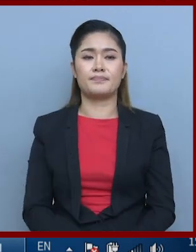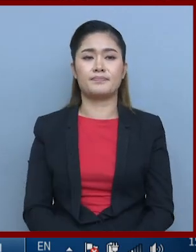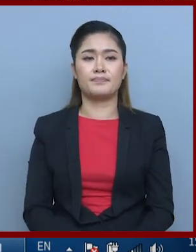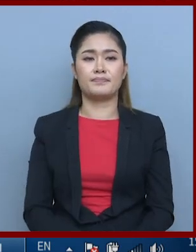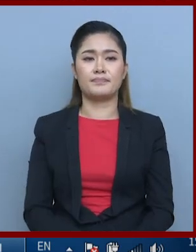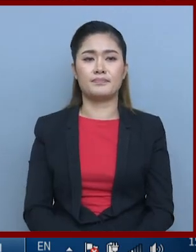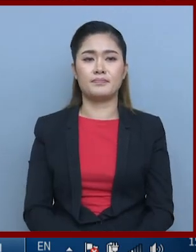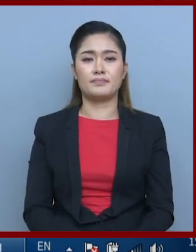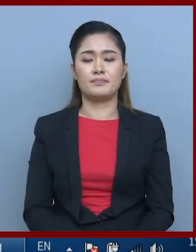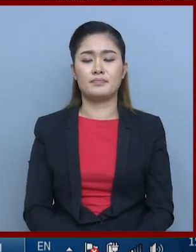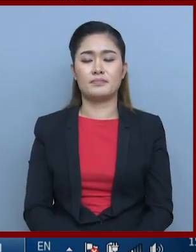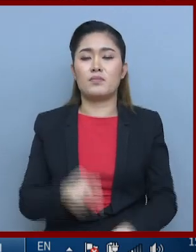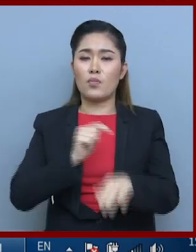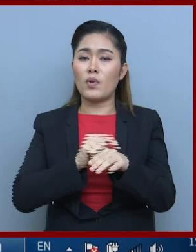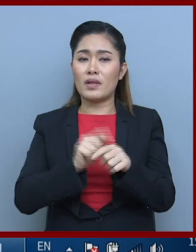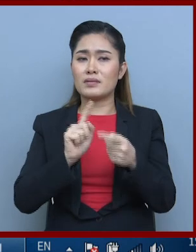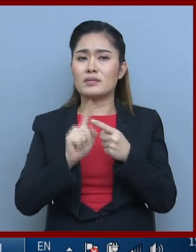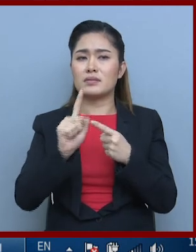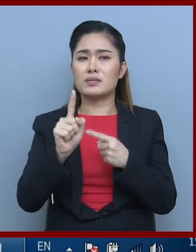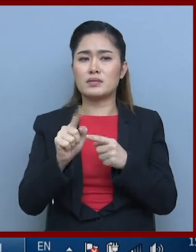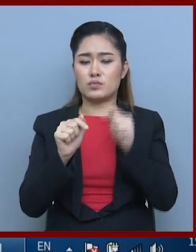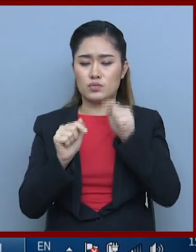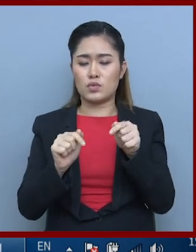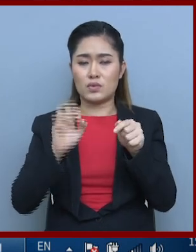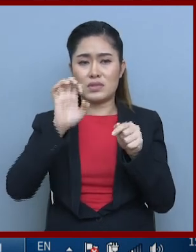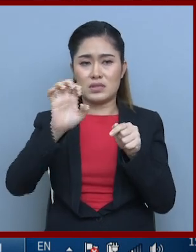timer 1 dot enable เ